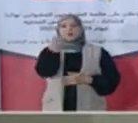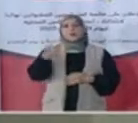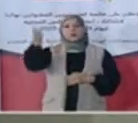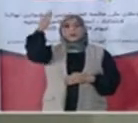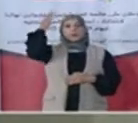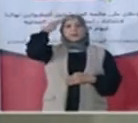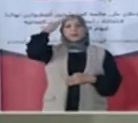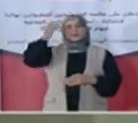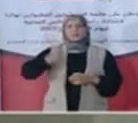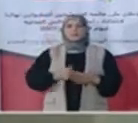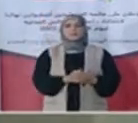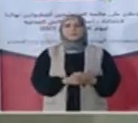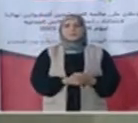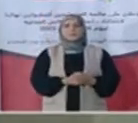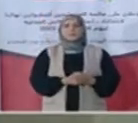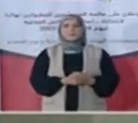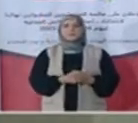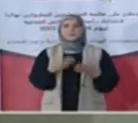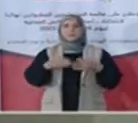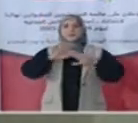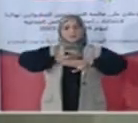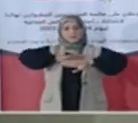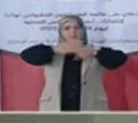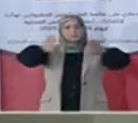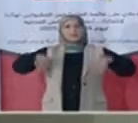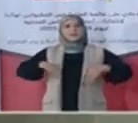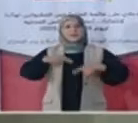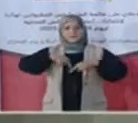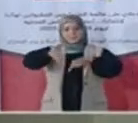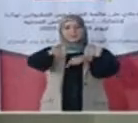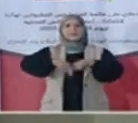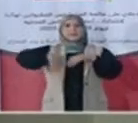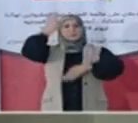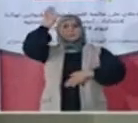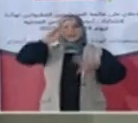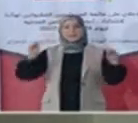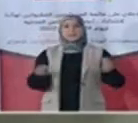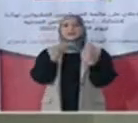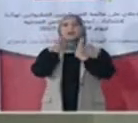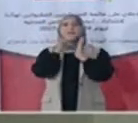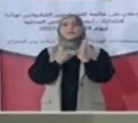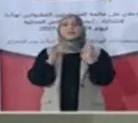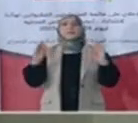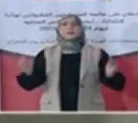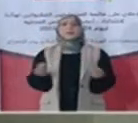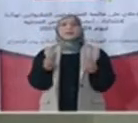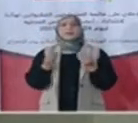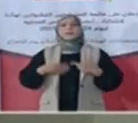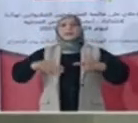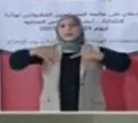تعلمون، فعند انقضاء فترة قبول الترشحات سجلنا في البداية